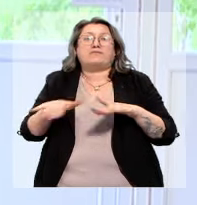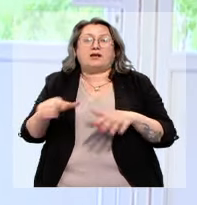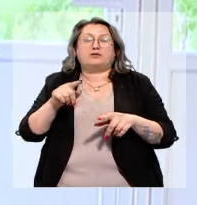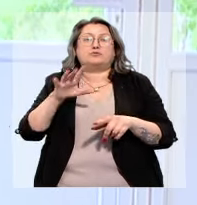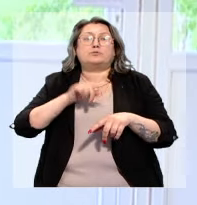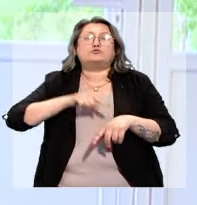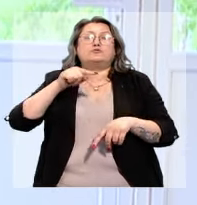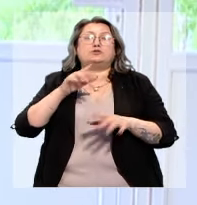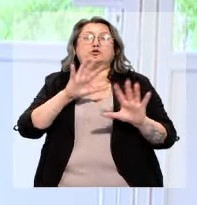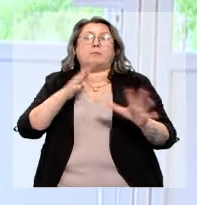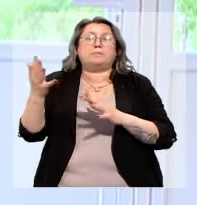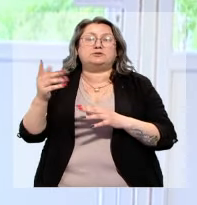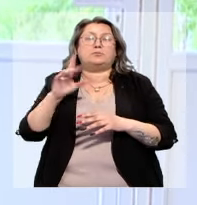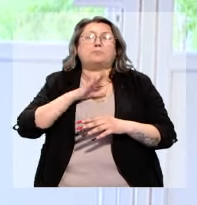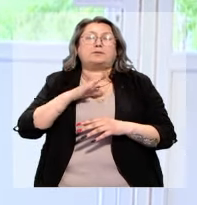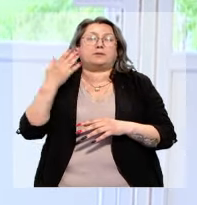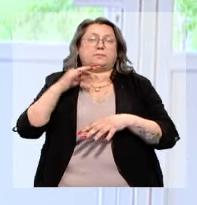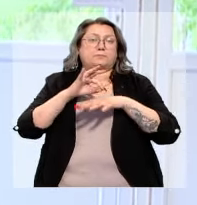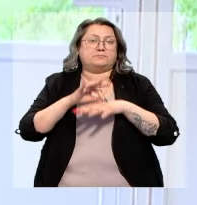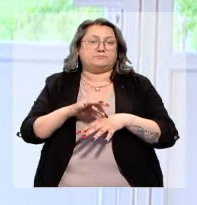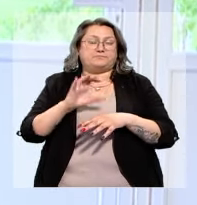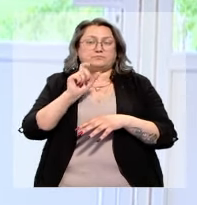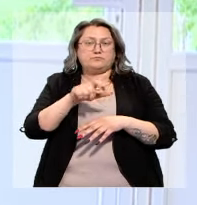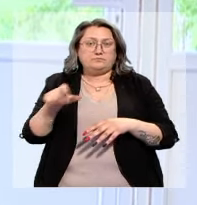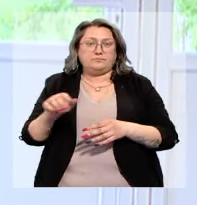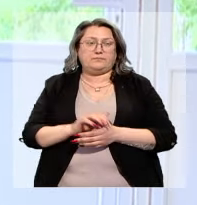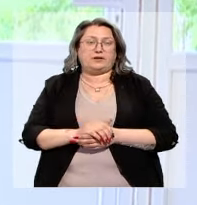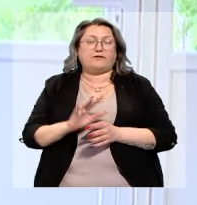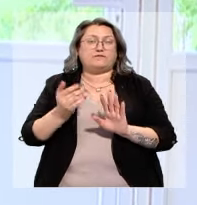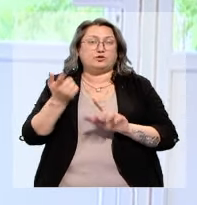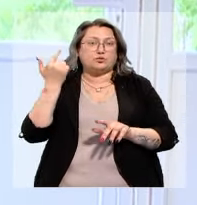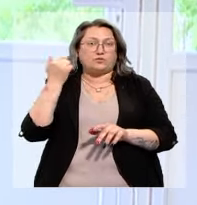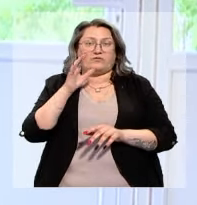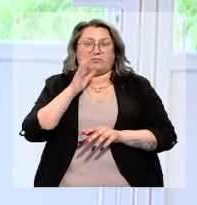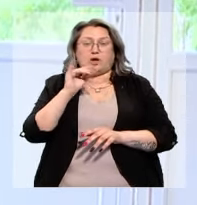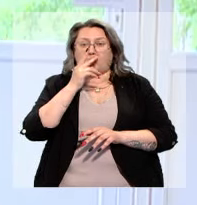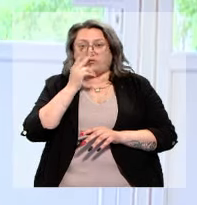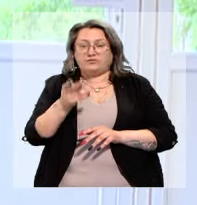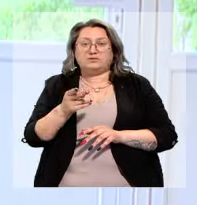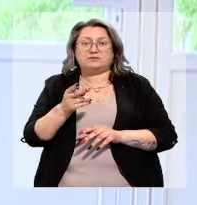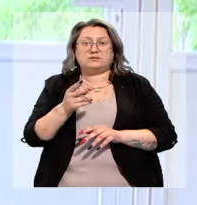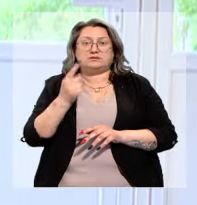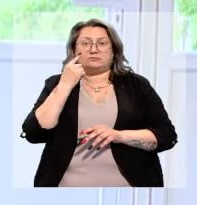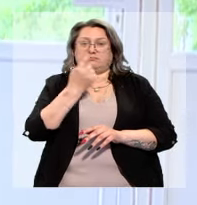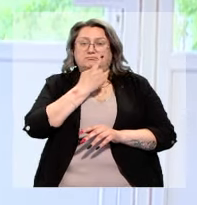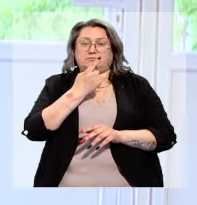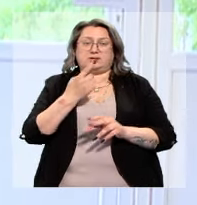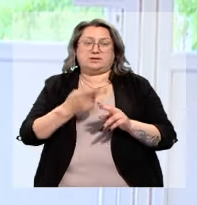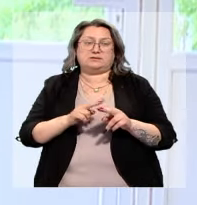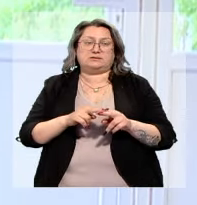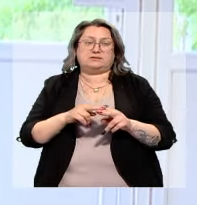те события, что происходило с людьми в то время, и увидеть воочию вот эти